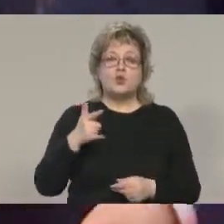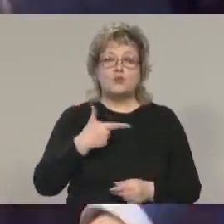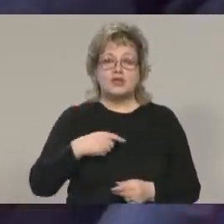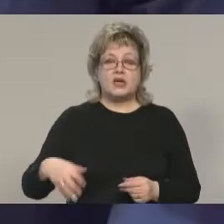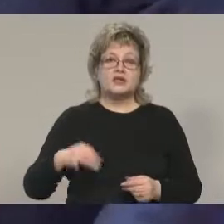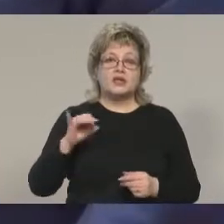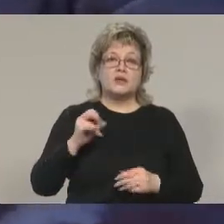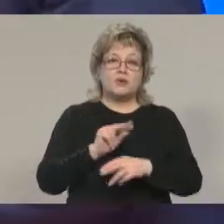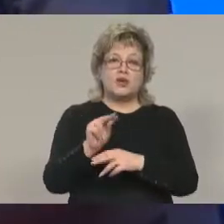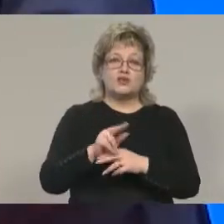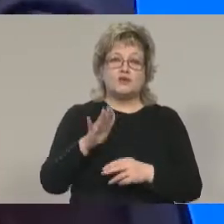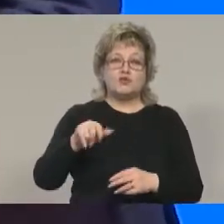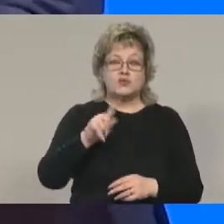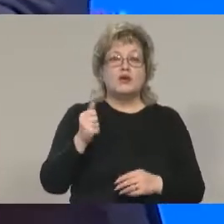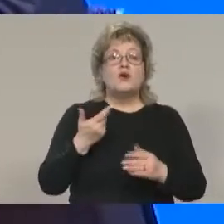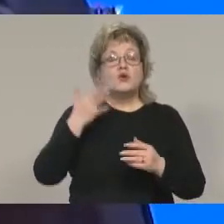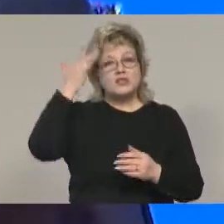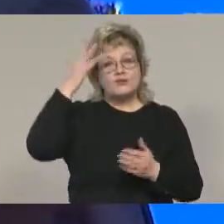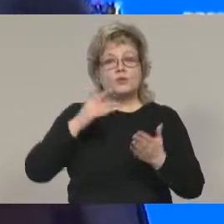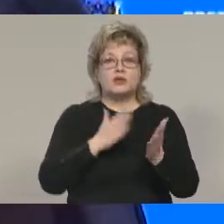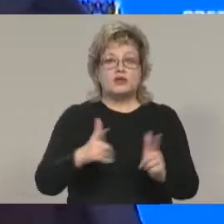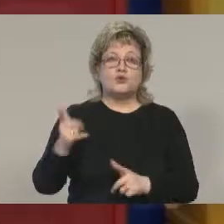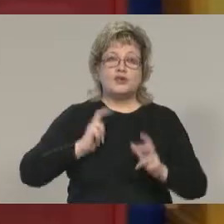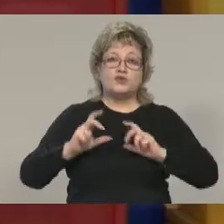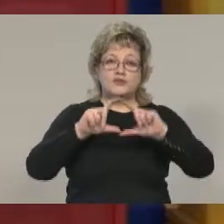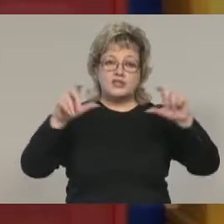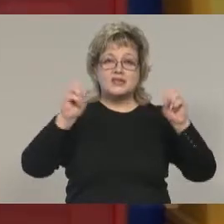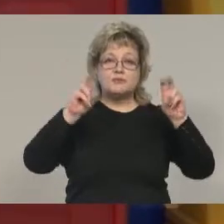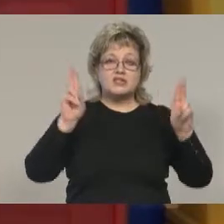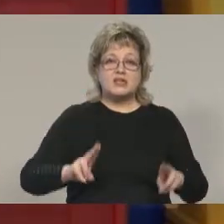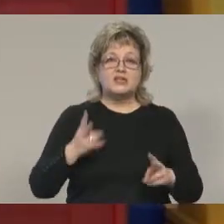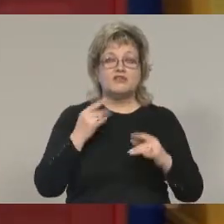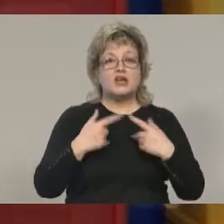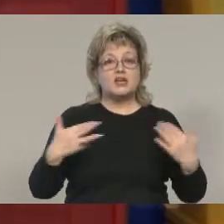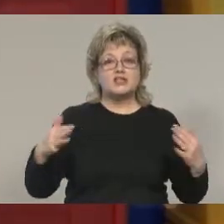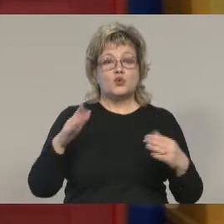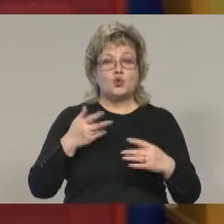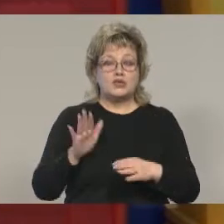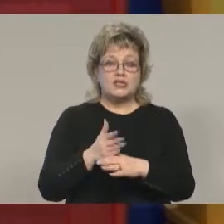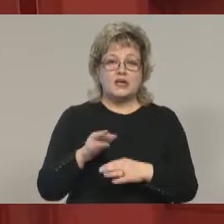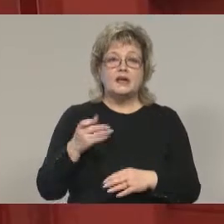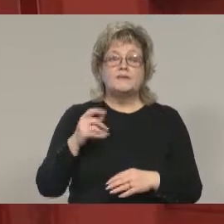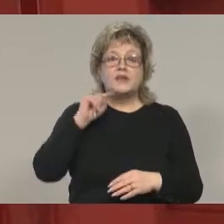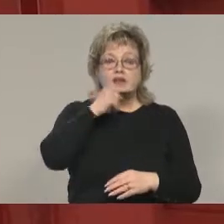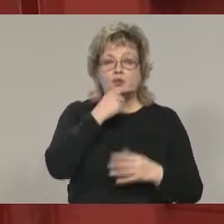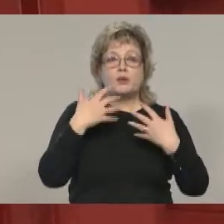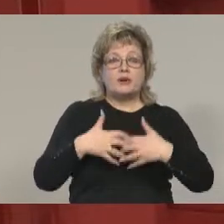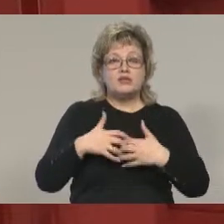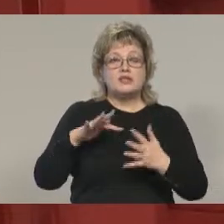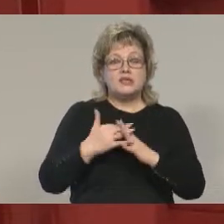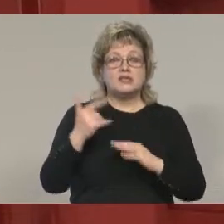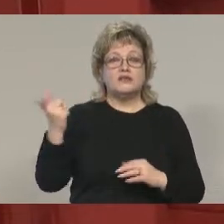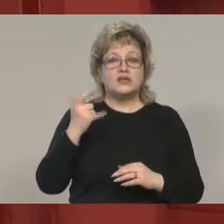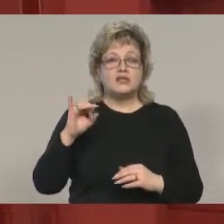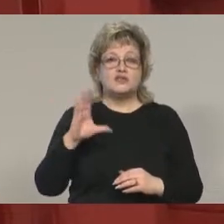и проректор вуза. Речь идет о целевой подготовке в университете специалистов для разных отраслей донской экономики, промышленности, сельского